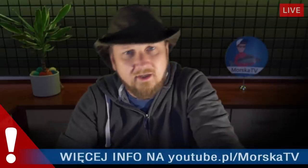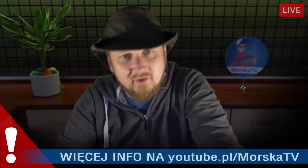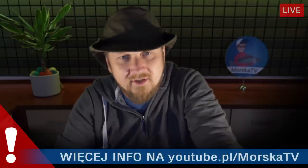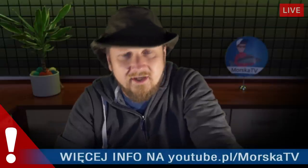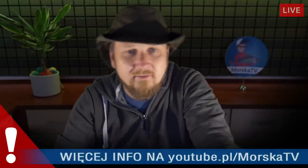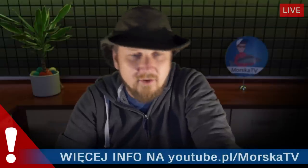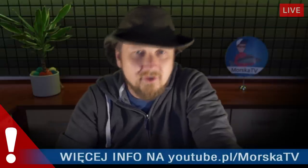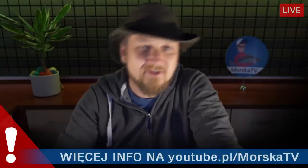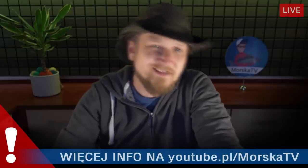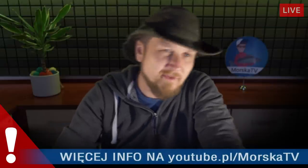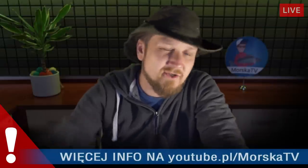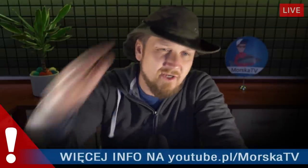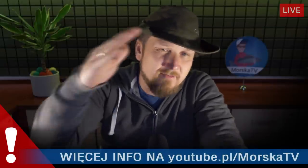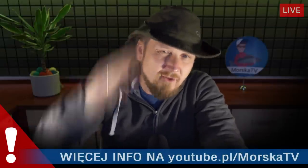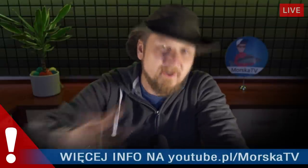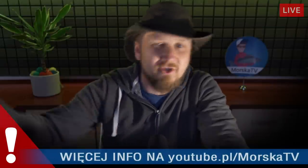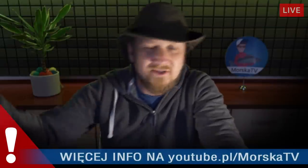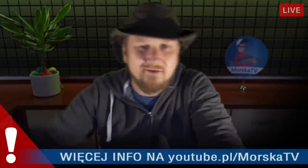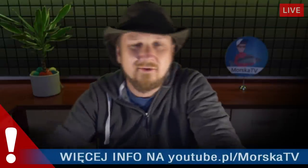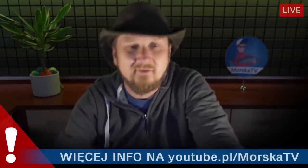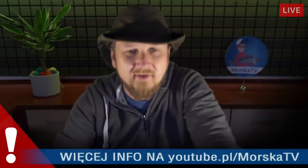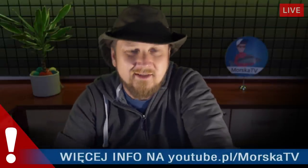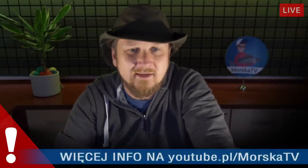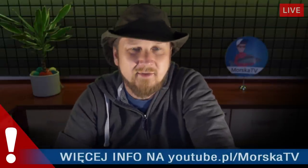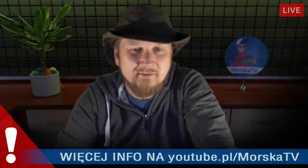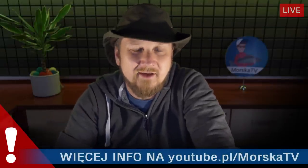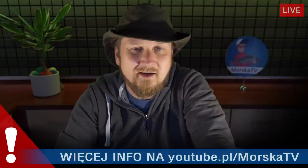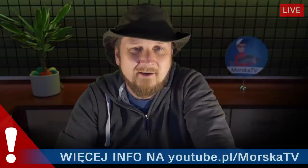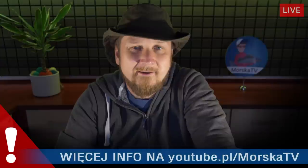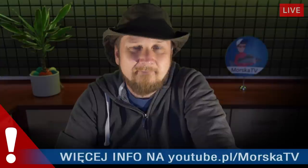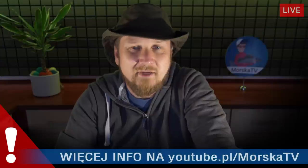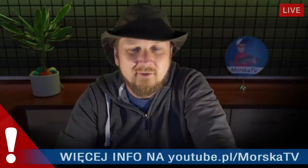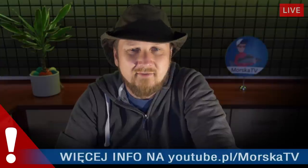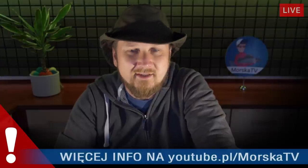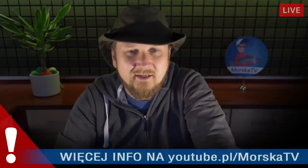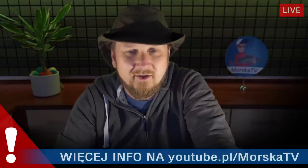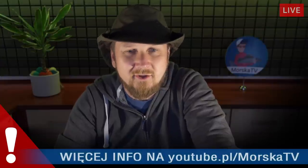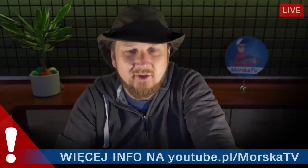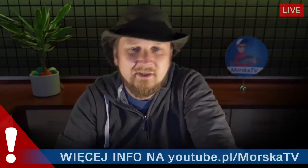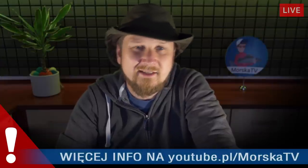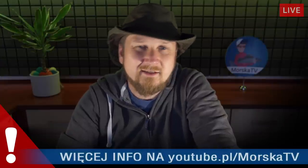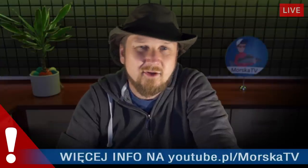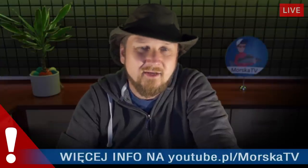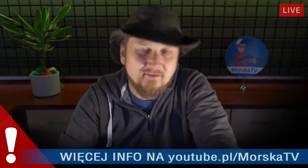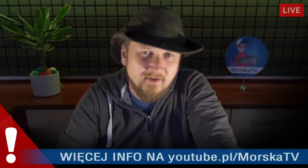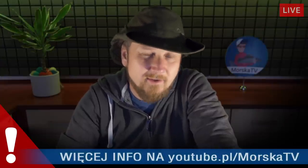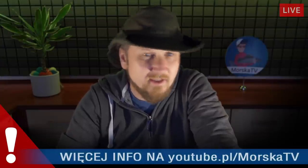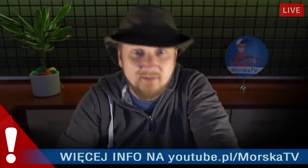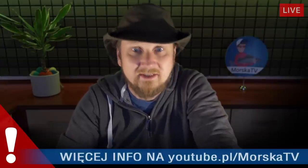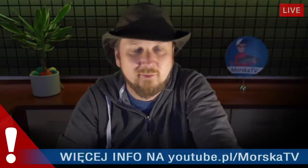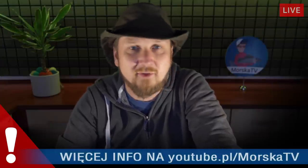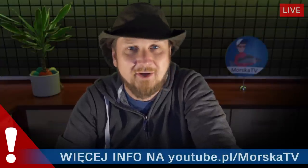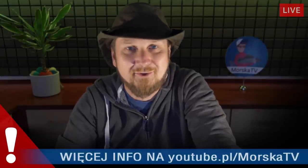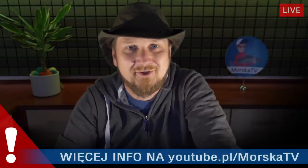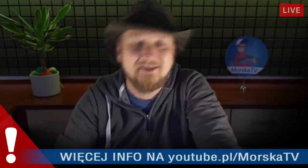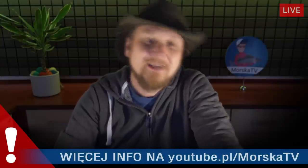spokojnie jak ktoś chce może zapraszam obejrzeć całą konferencję premiera morawieckiego ministra zdrowia trwała